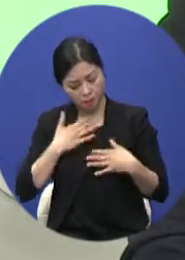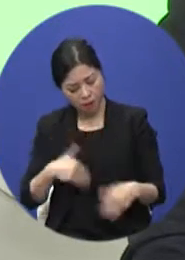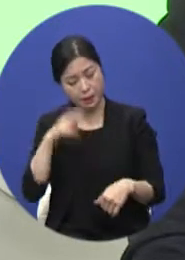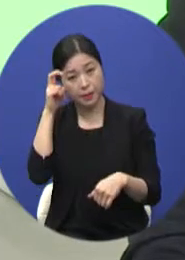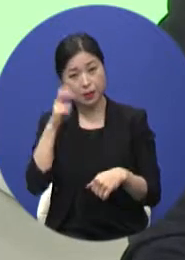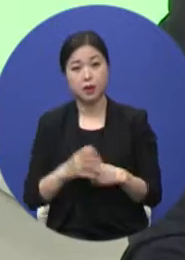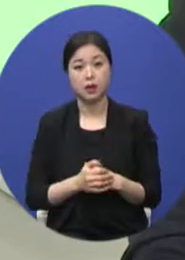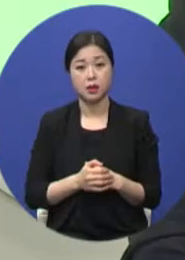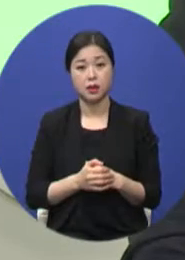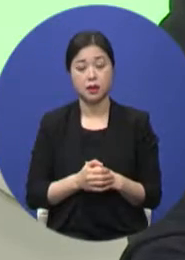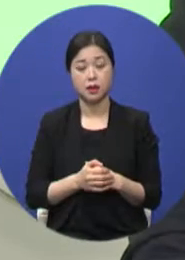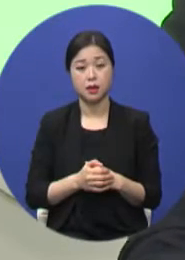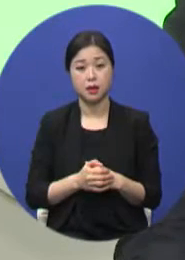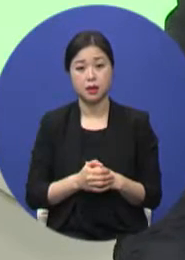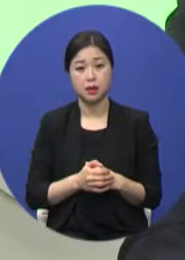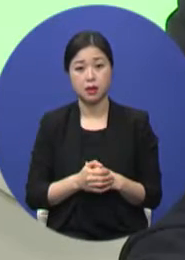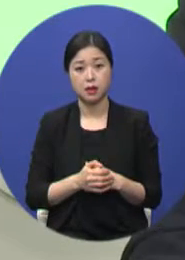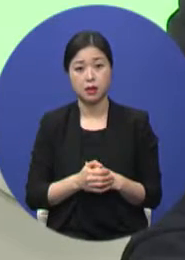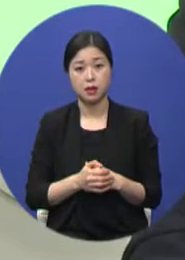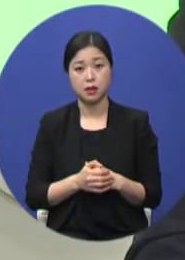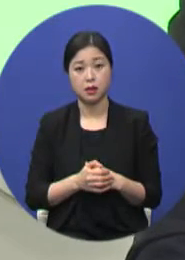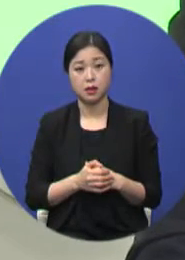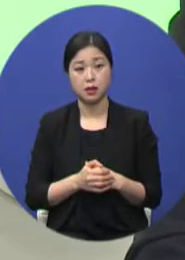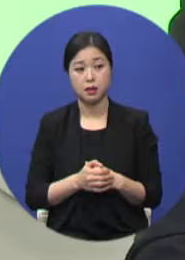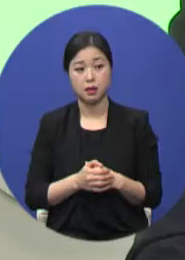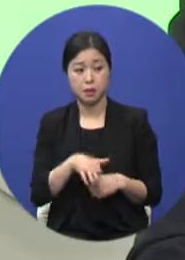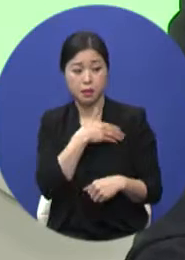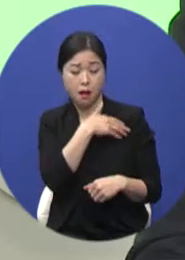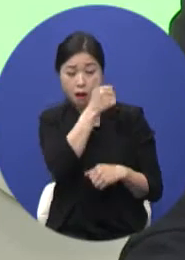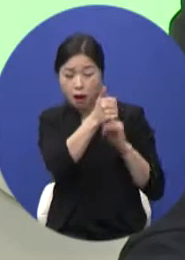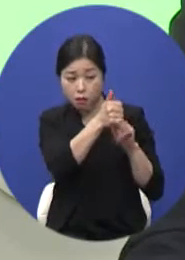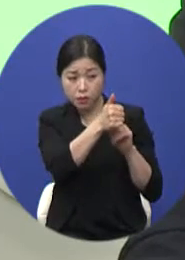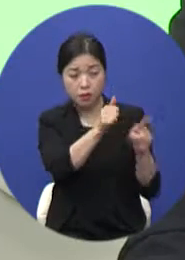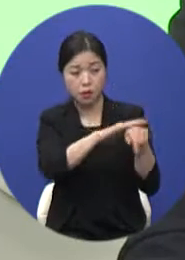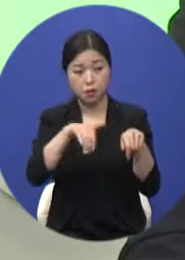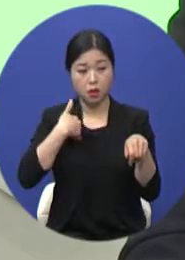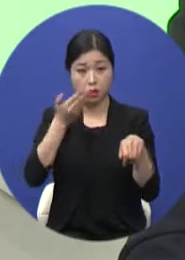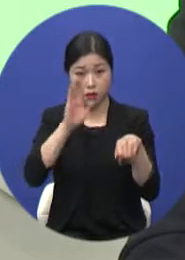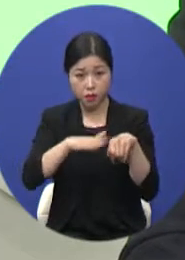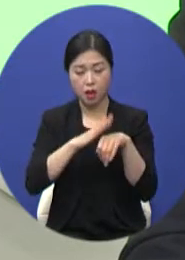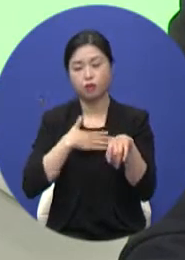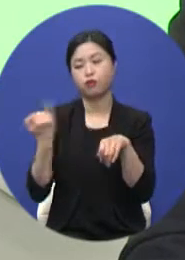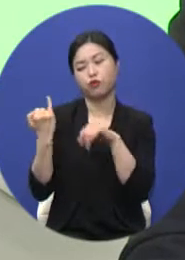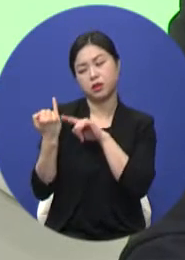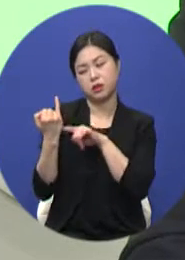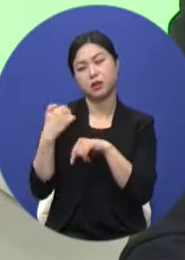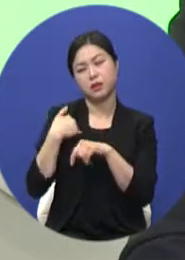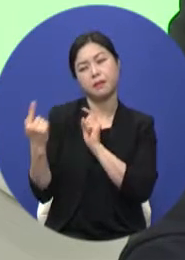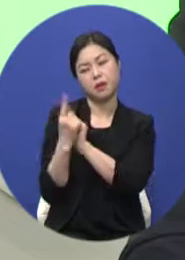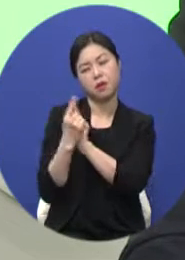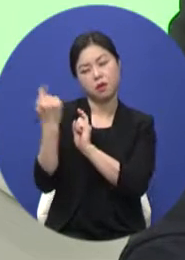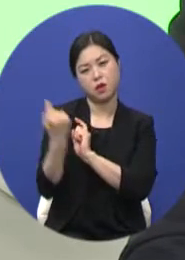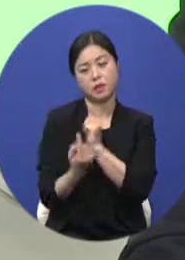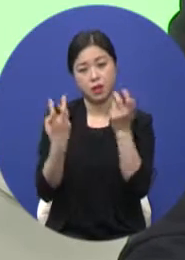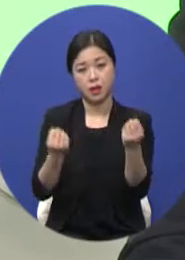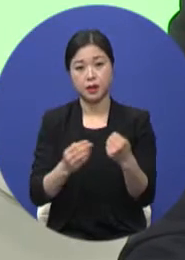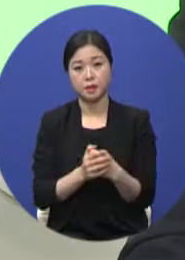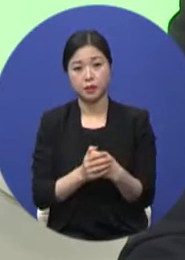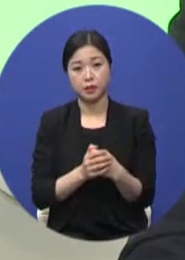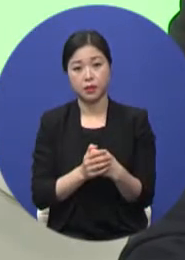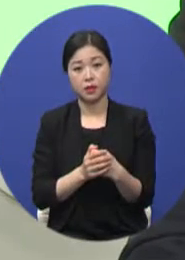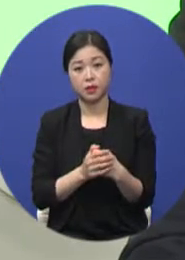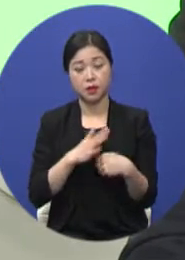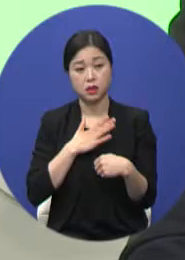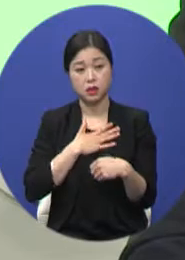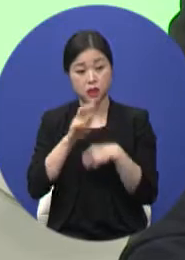사실 그 발견하신 외도하는 사람은 몰라요. 근데 외도를 발견한 부인들이 저희 병원에 많이 찾아옵니다. 제가 지금까지 정신과